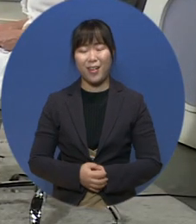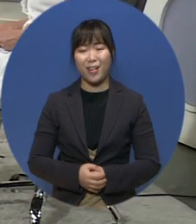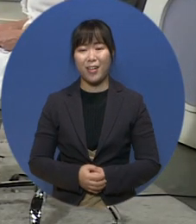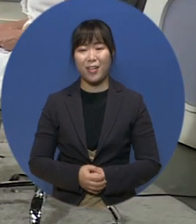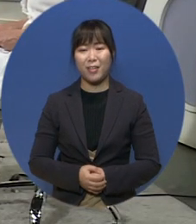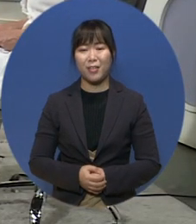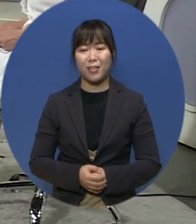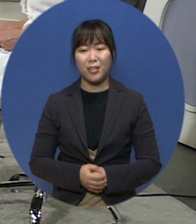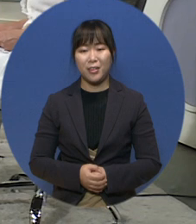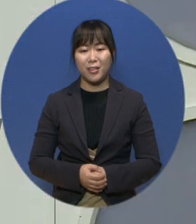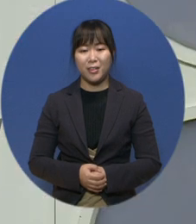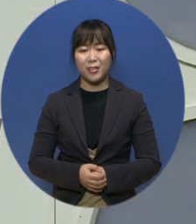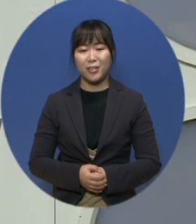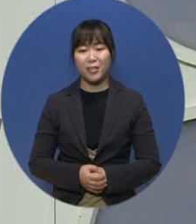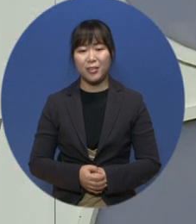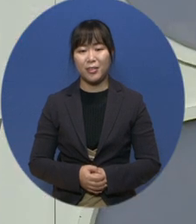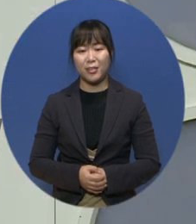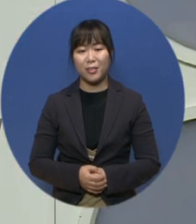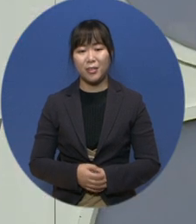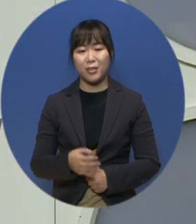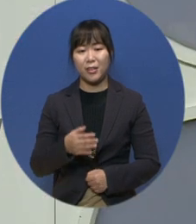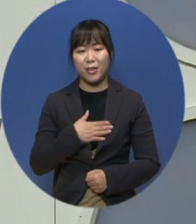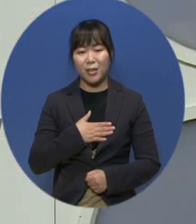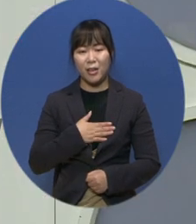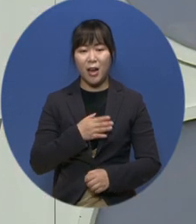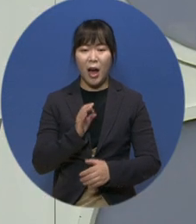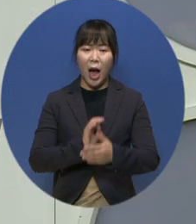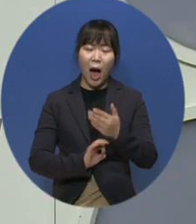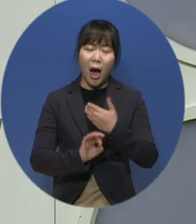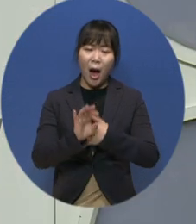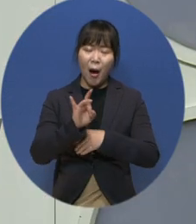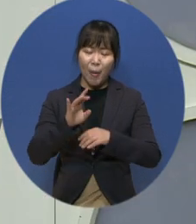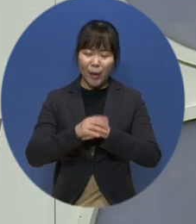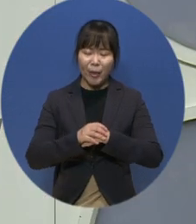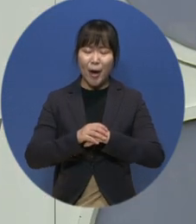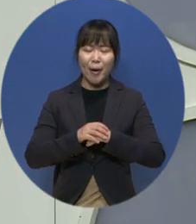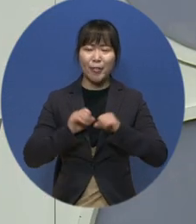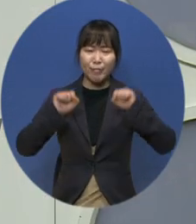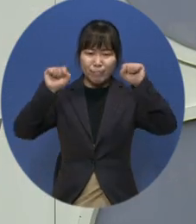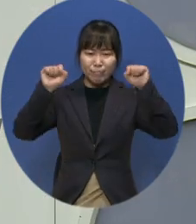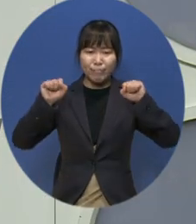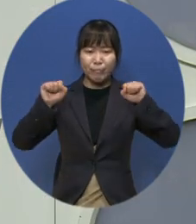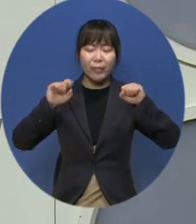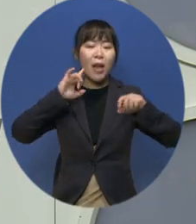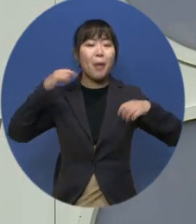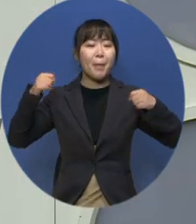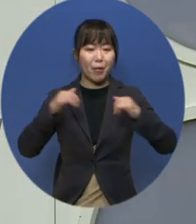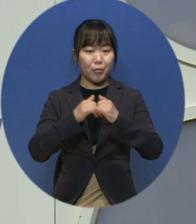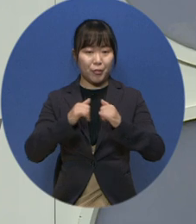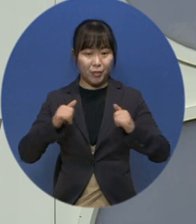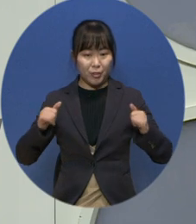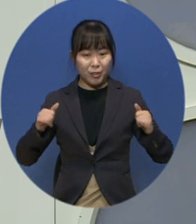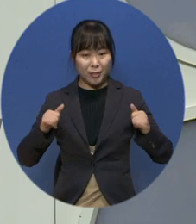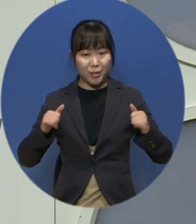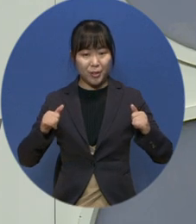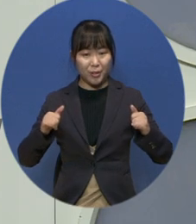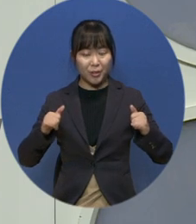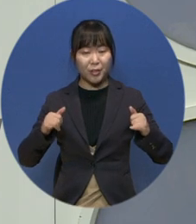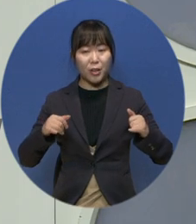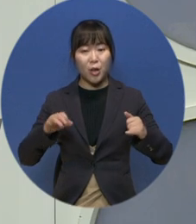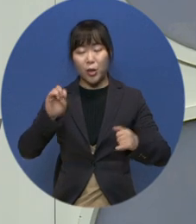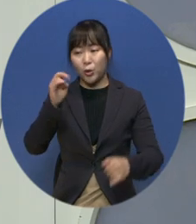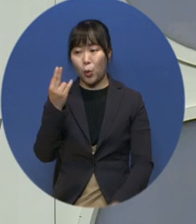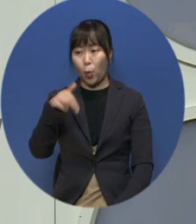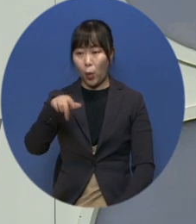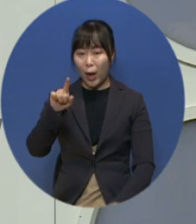그리고 제가 아침마다 이제 몸풀기, 이제 배우들이 하는 워밍업이라는 게 있어요. 요가